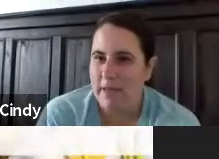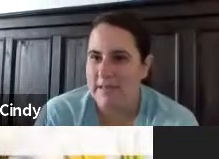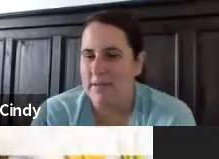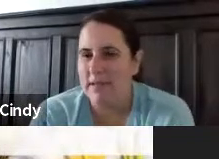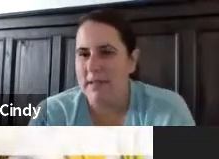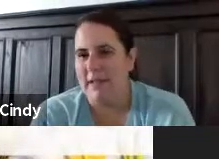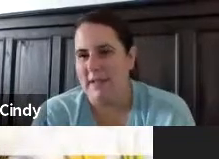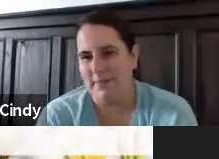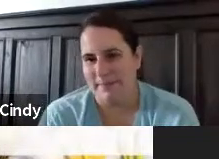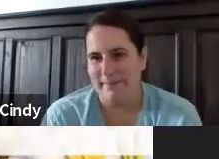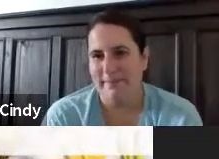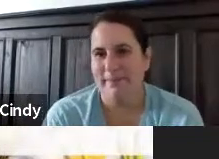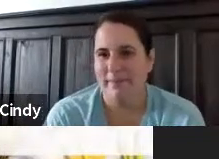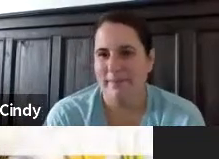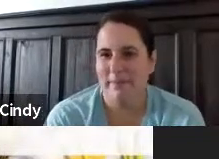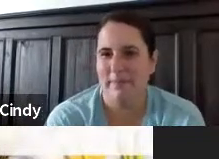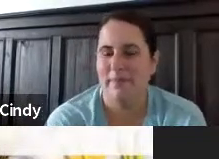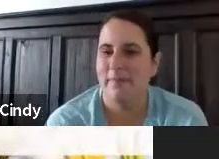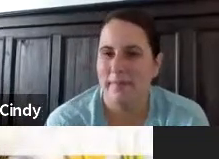l'École publique Renaissance à Timmins.